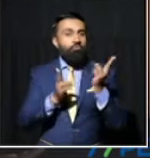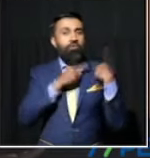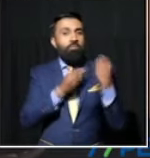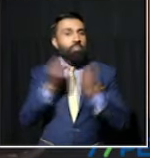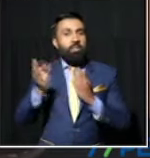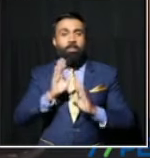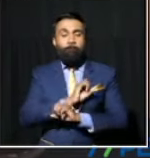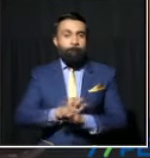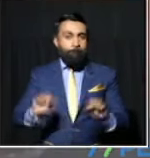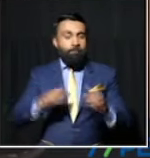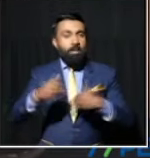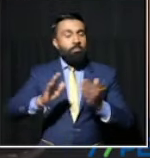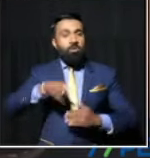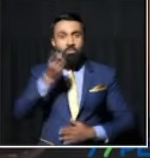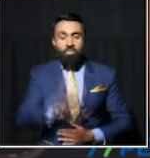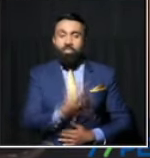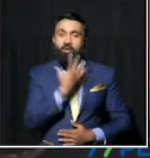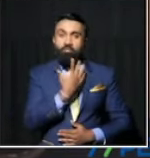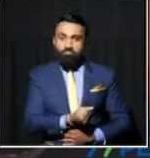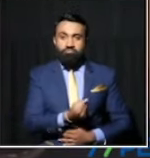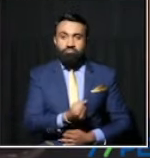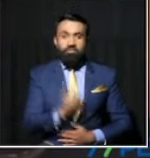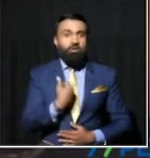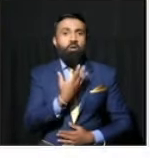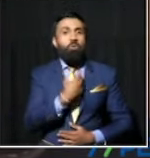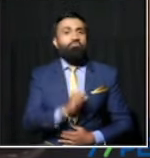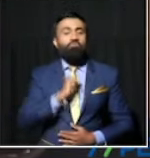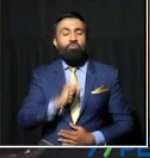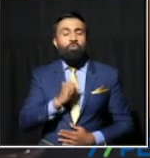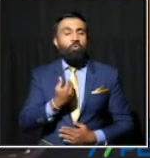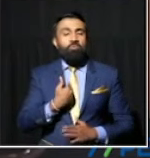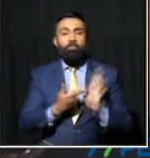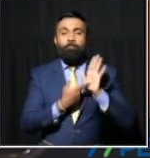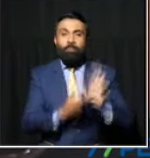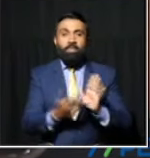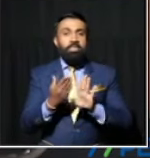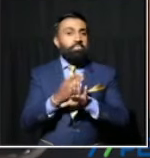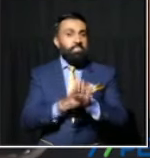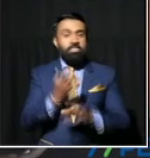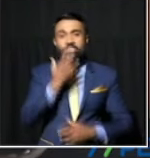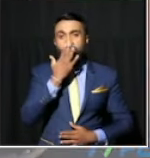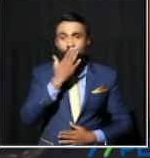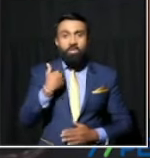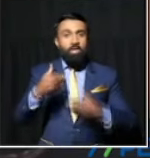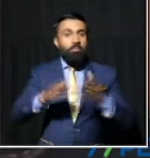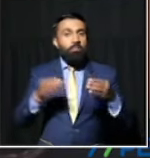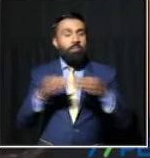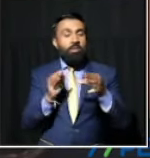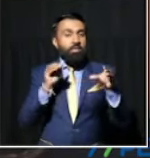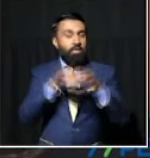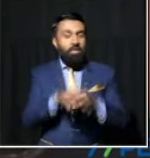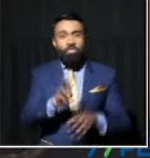කරනවා නම් කැබිනට් අනුමැතිය ගන්න ඕනේ. ඉතින් මේක ගත්තු විදිය කොහොමද? දැන් මම ගිය සතියේ සඳුදා කැබිනට් මණ්ඩලයට ගියා 3ට. 3ට